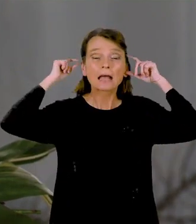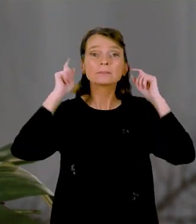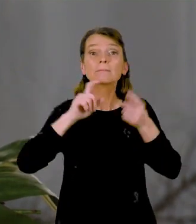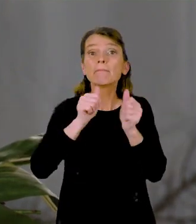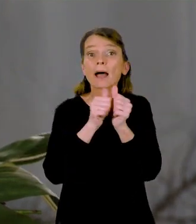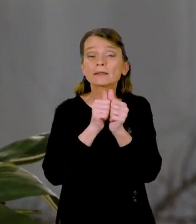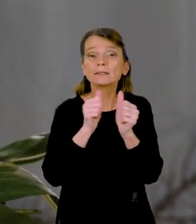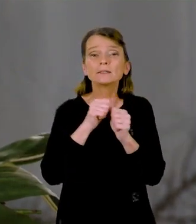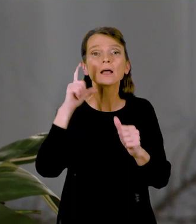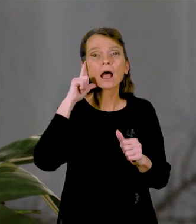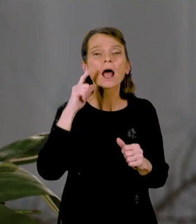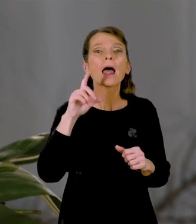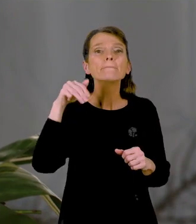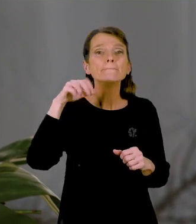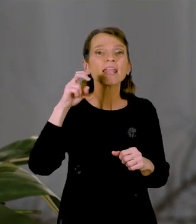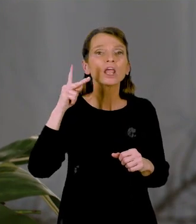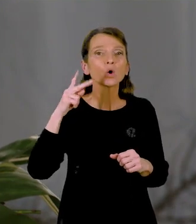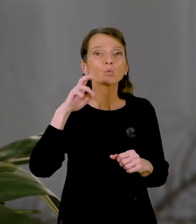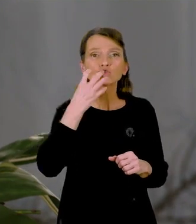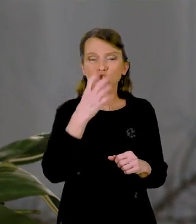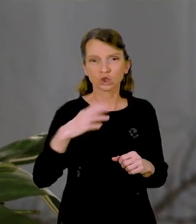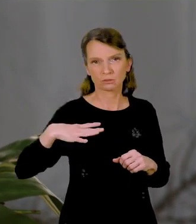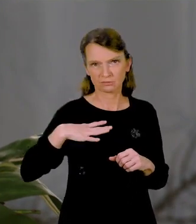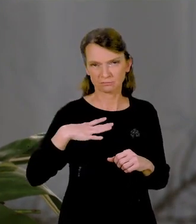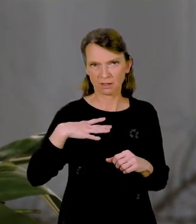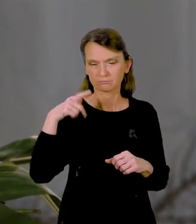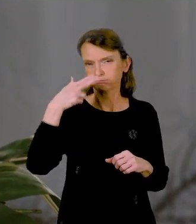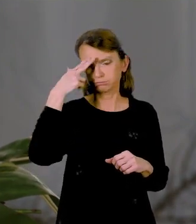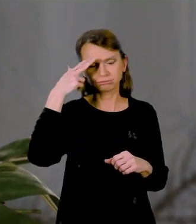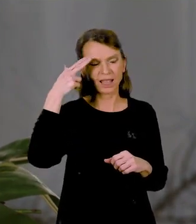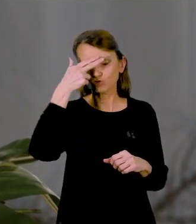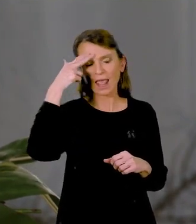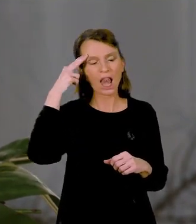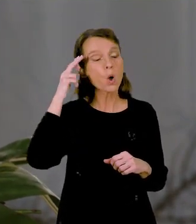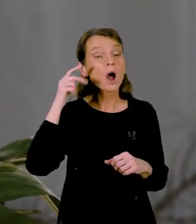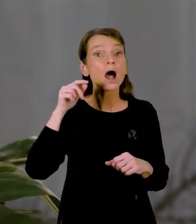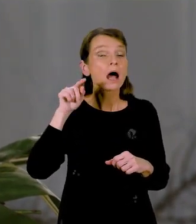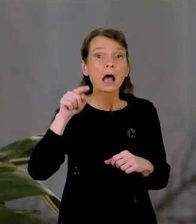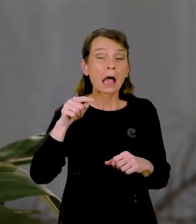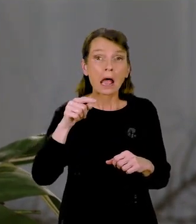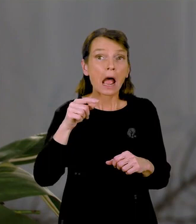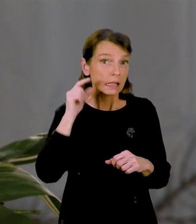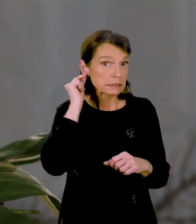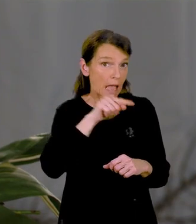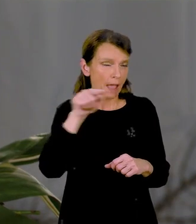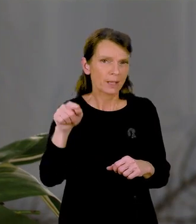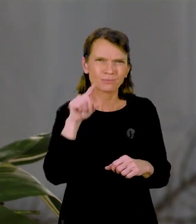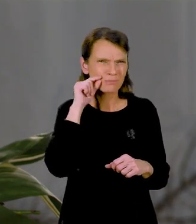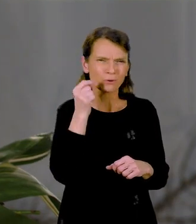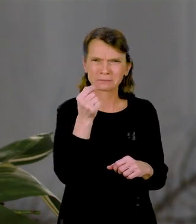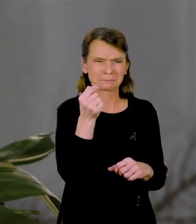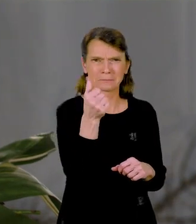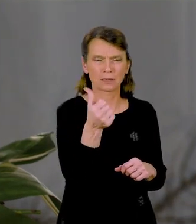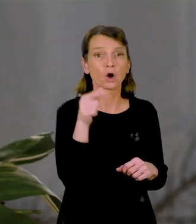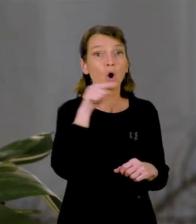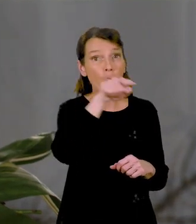gospo Andrejo Mlekuš na čelu. Prav te dame in gospe, moških je namreč le za vzorec, so poskrbele, da je v zadnjih